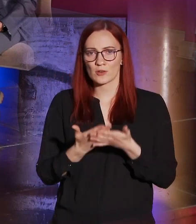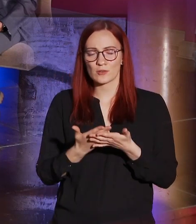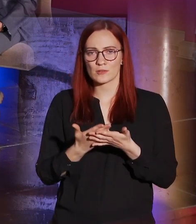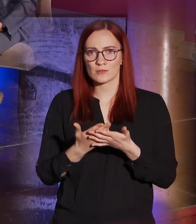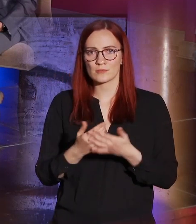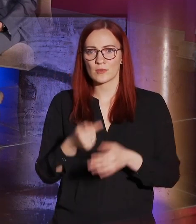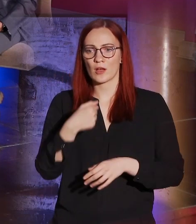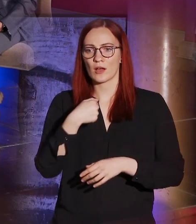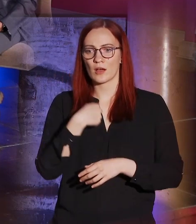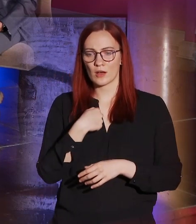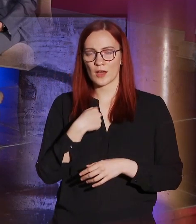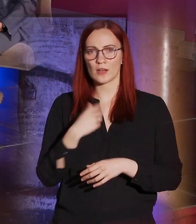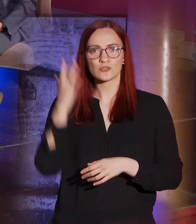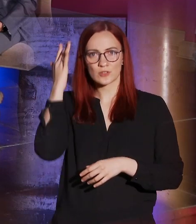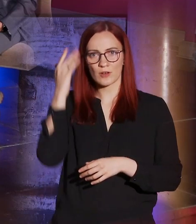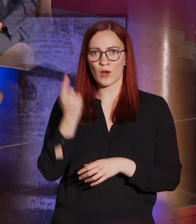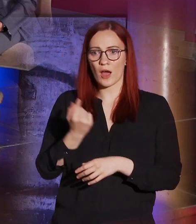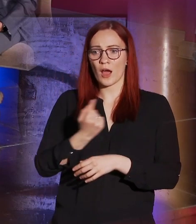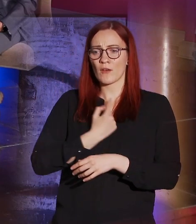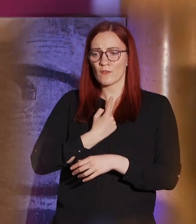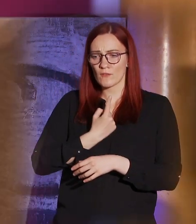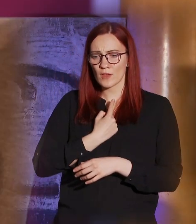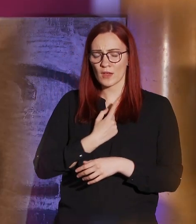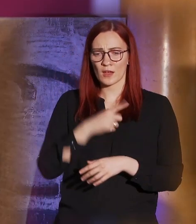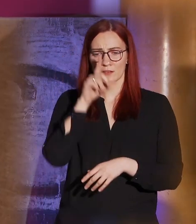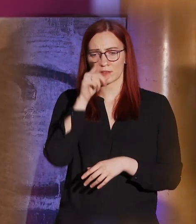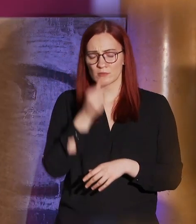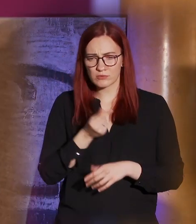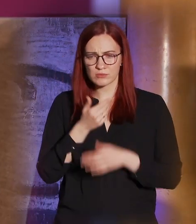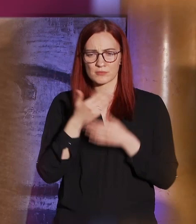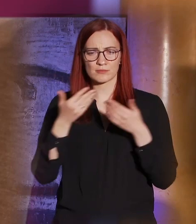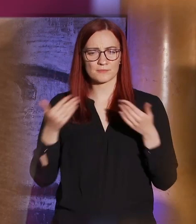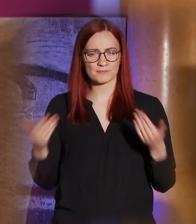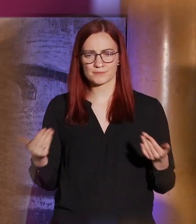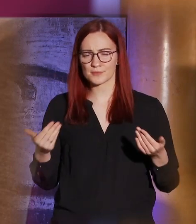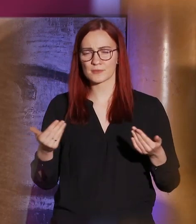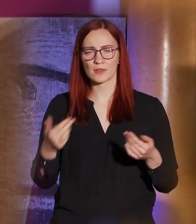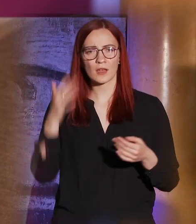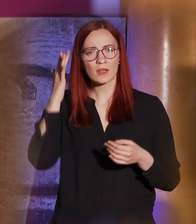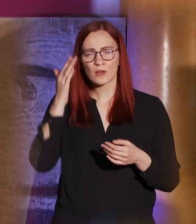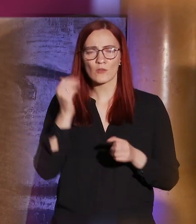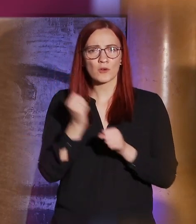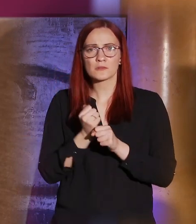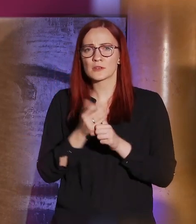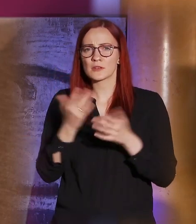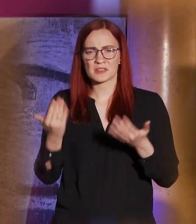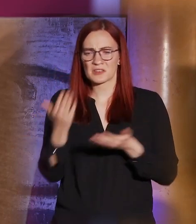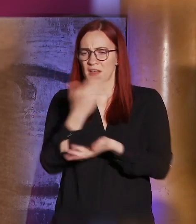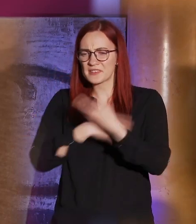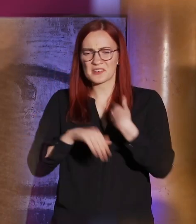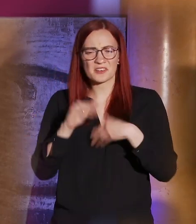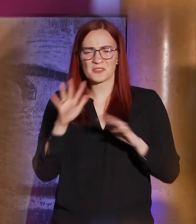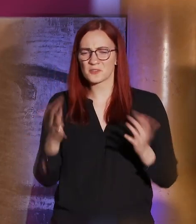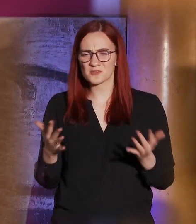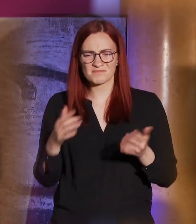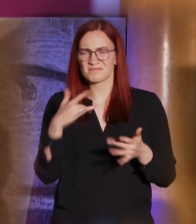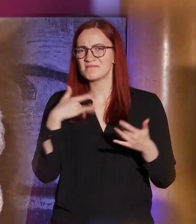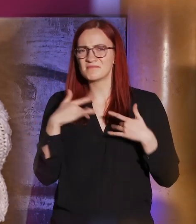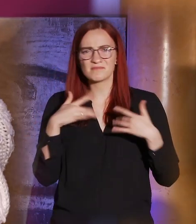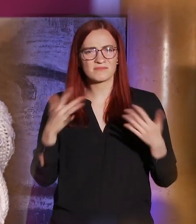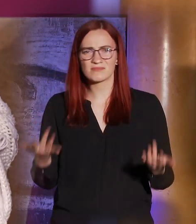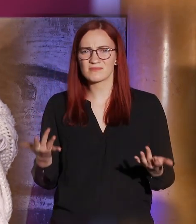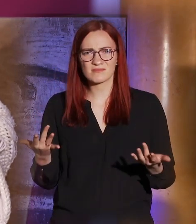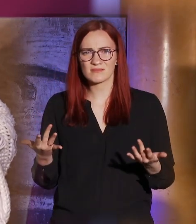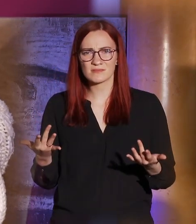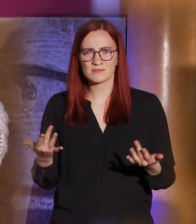atrodė, kad aš tik viena tokia nelaiminga ir galvoju, kokie čia neįgaliai, koks dar teatras,